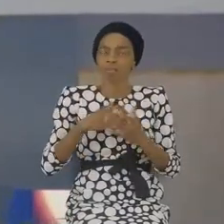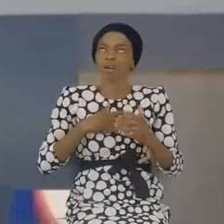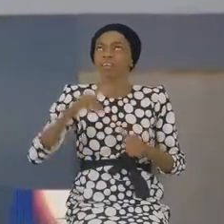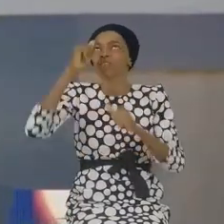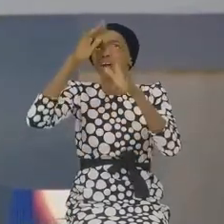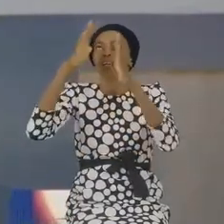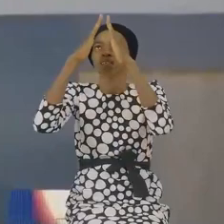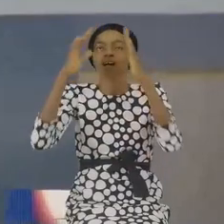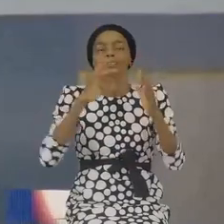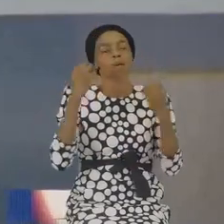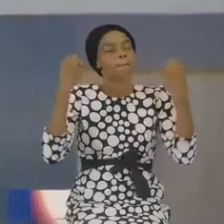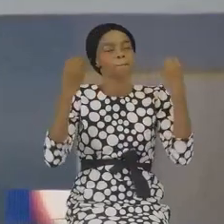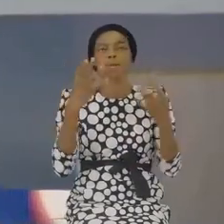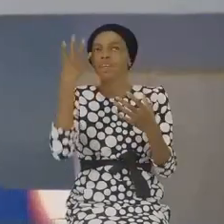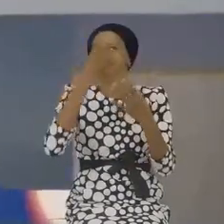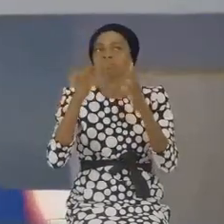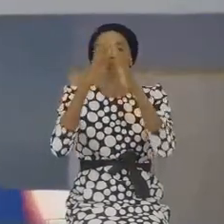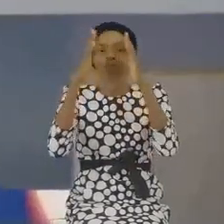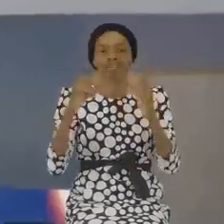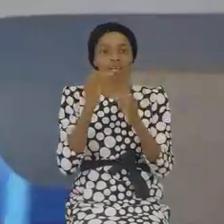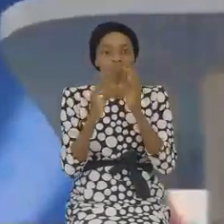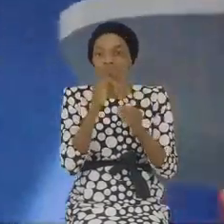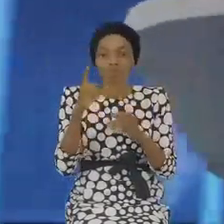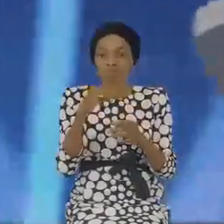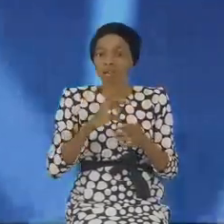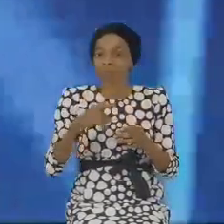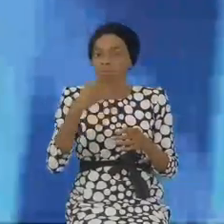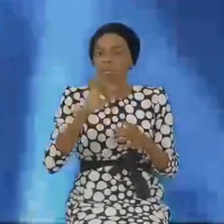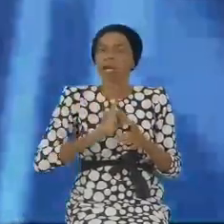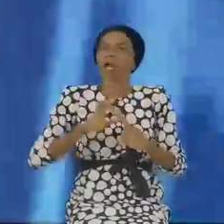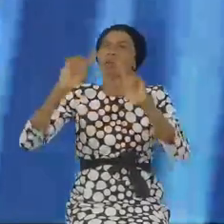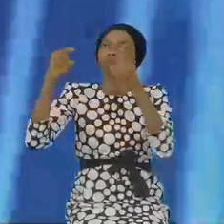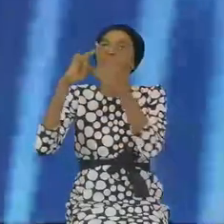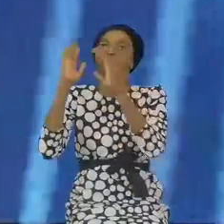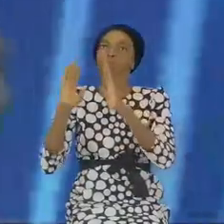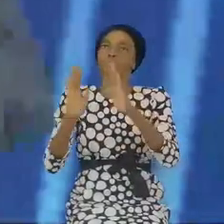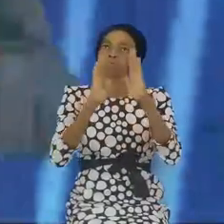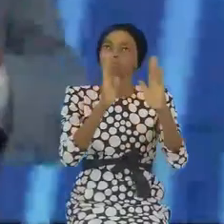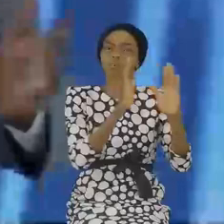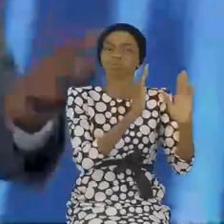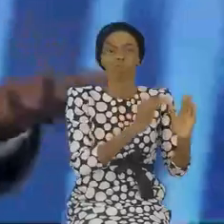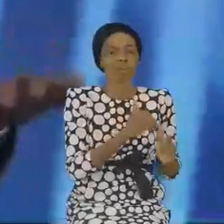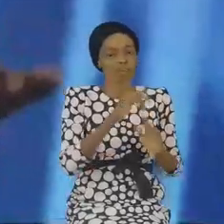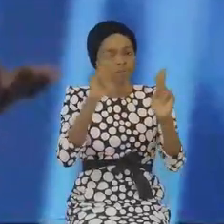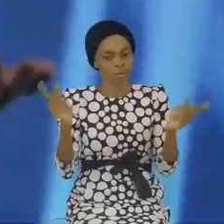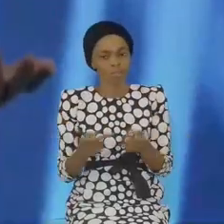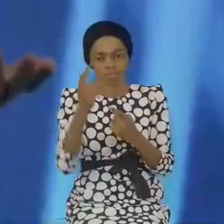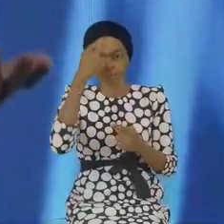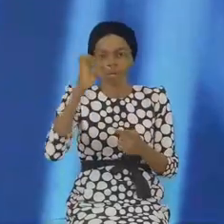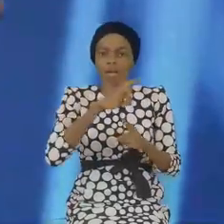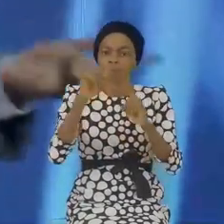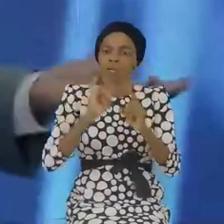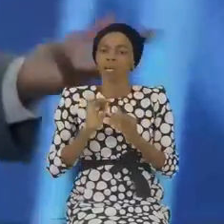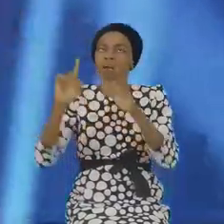demeures. Si cela n'était pas, je vous l'aurais dit. Je m'en vais vous préparer une place. Et lorsque je m'en serai allé, je vous aurai préparé une place,